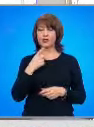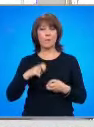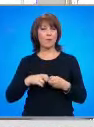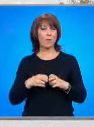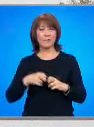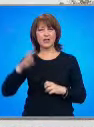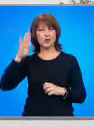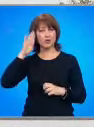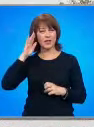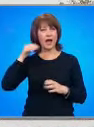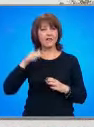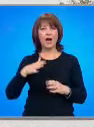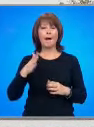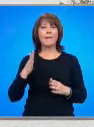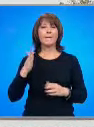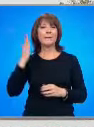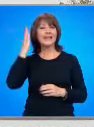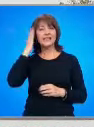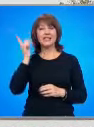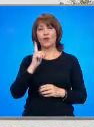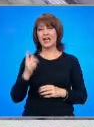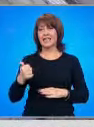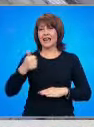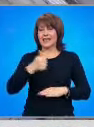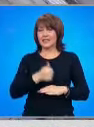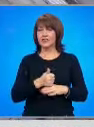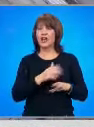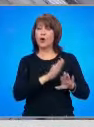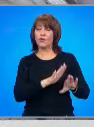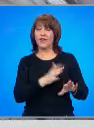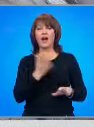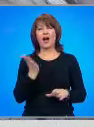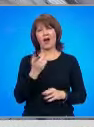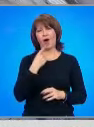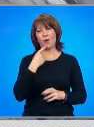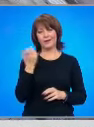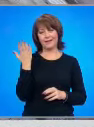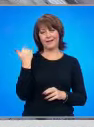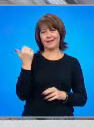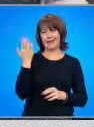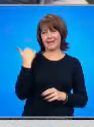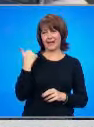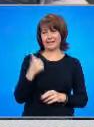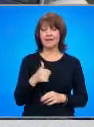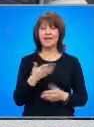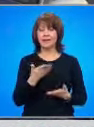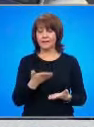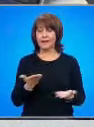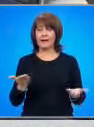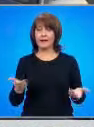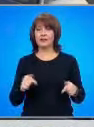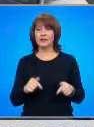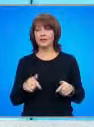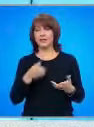проблемните служители в Министерството не са назначени от него. По думите му, през годините назад критериите за подбор са били занижени и така се е стигнало до